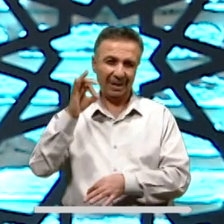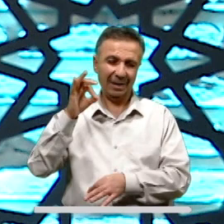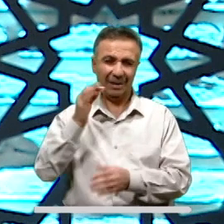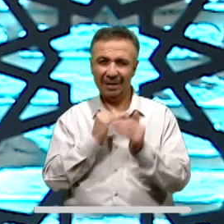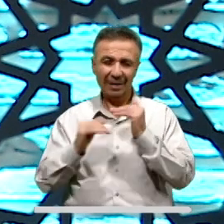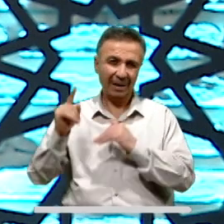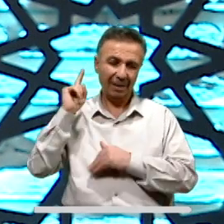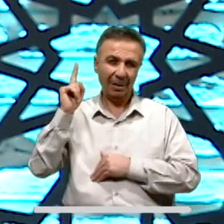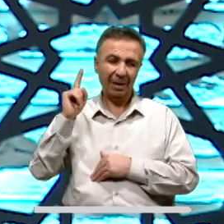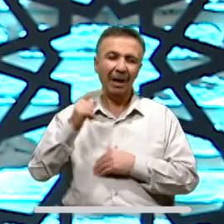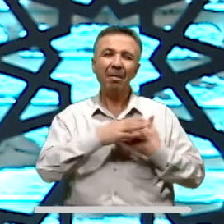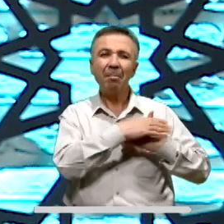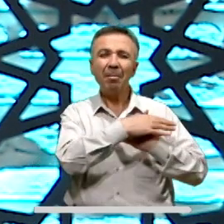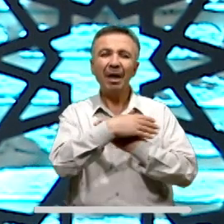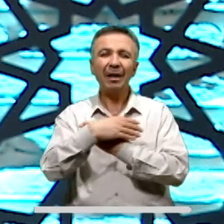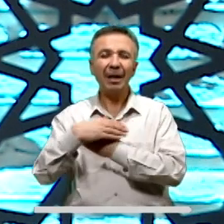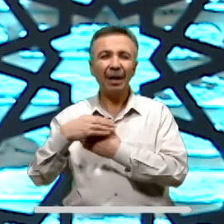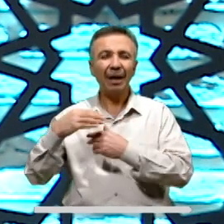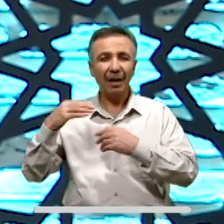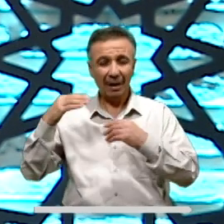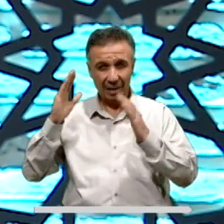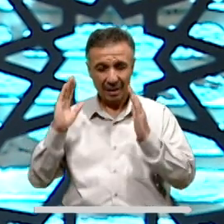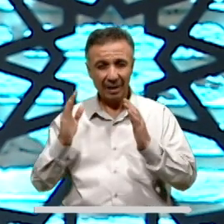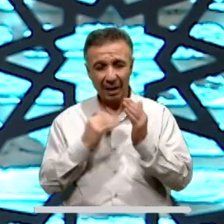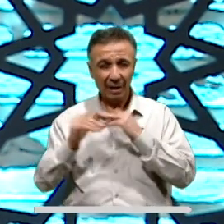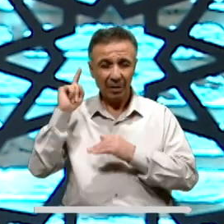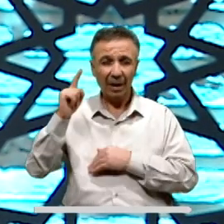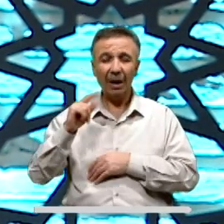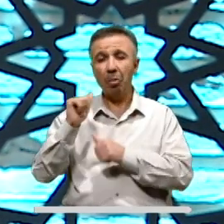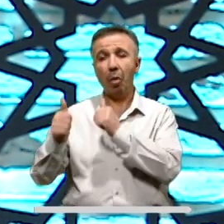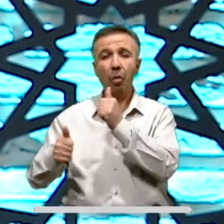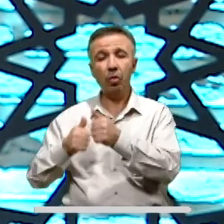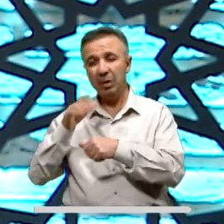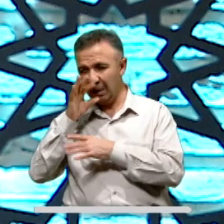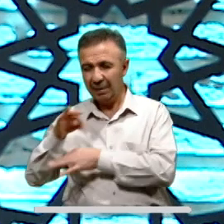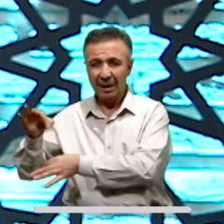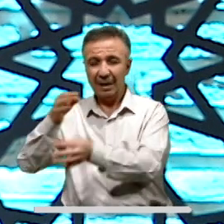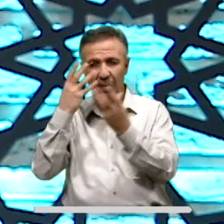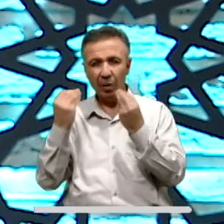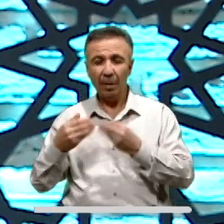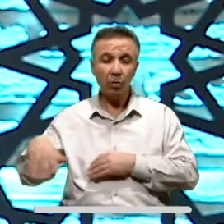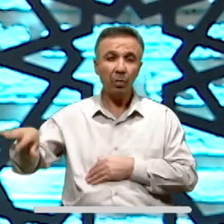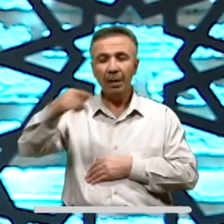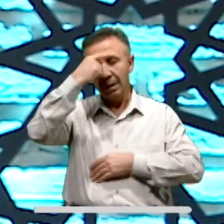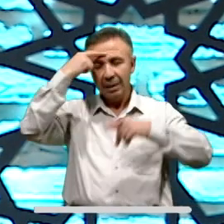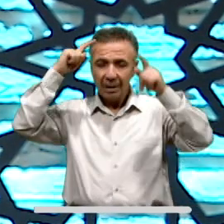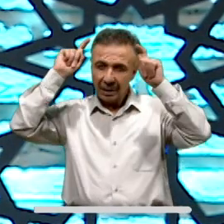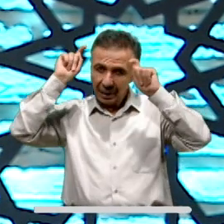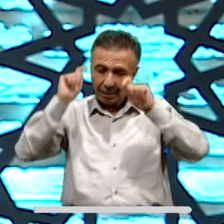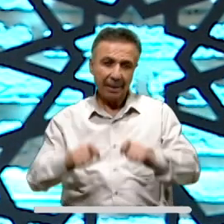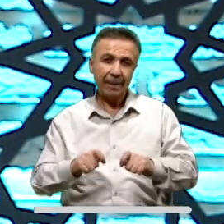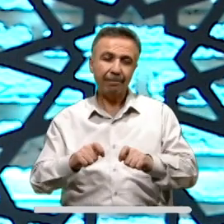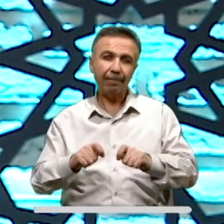Allah meleklere karşı Allah Teala'nın övündüğü kimselerden olmayı cümlemize nasip ve müyesser